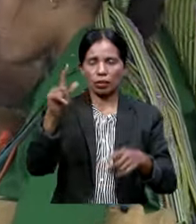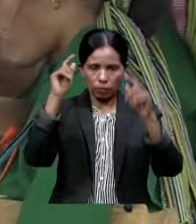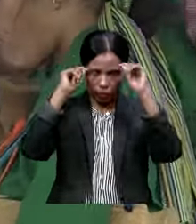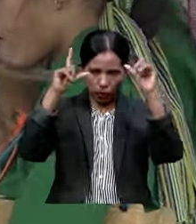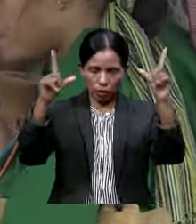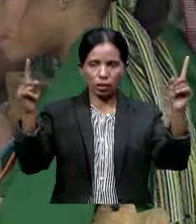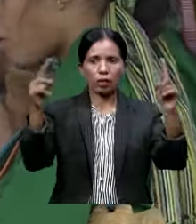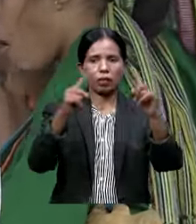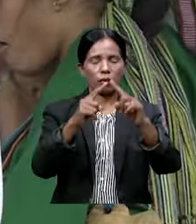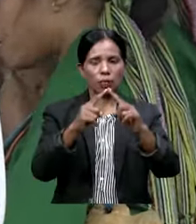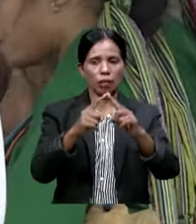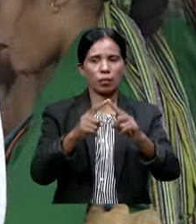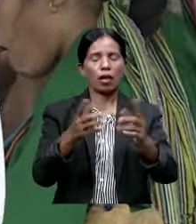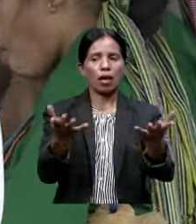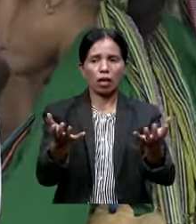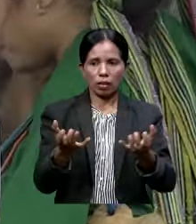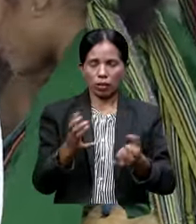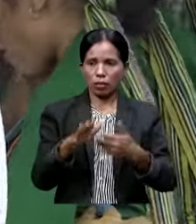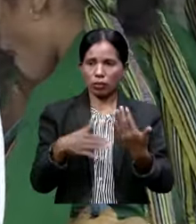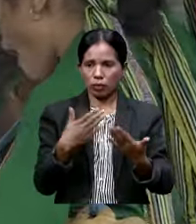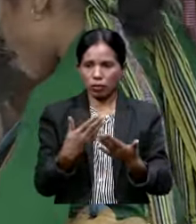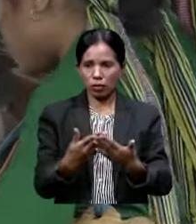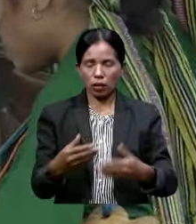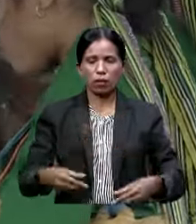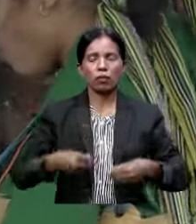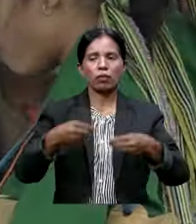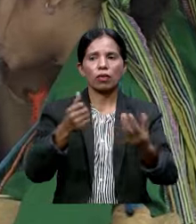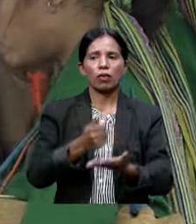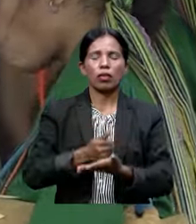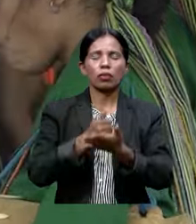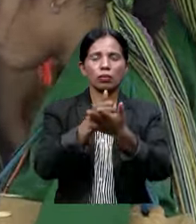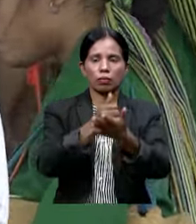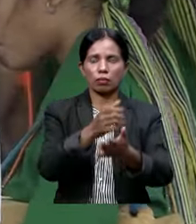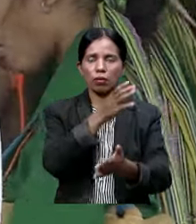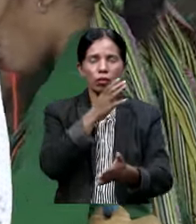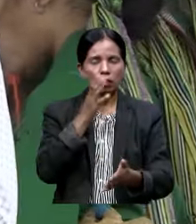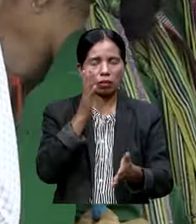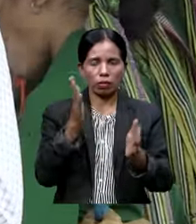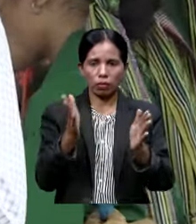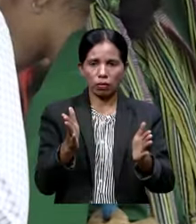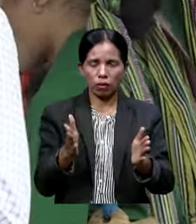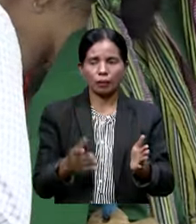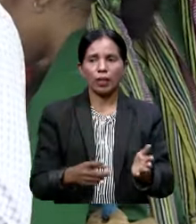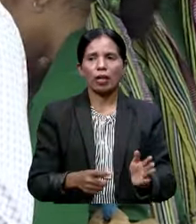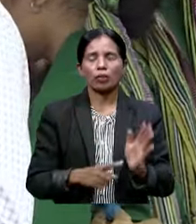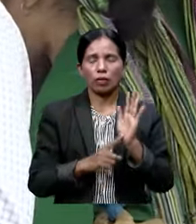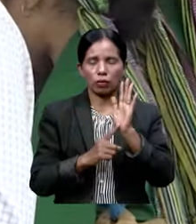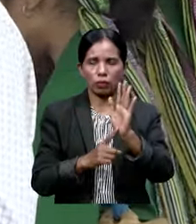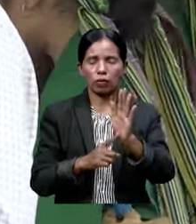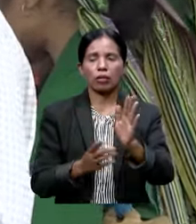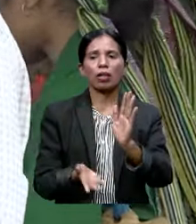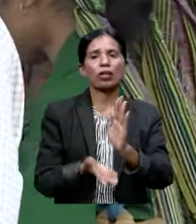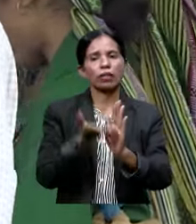ba komitmen tu toman, bodi fu apoyo ba sektor agrikultura, par dudu sae, ekonomia